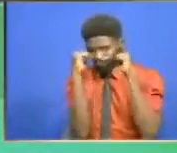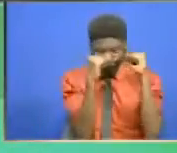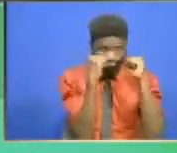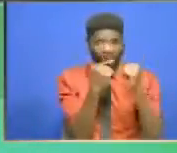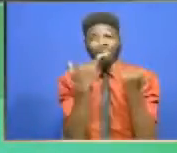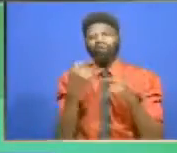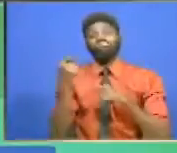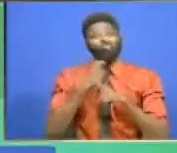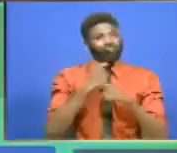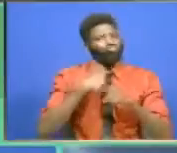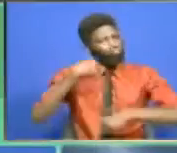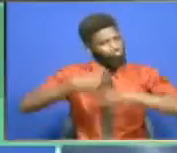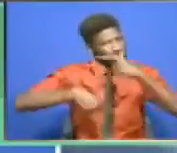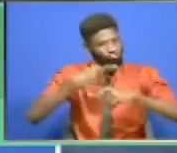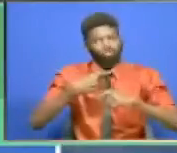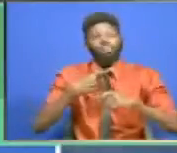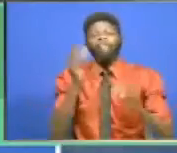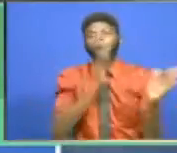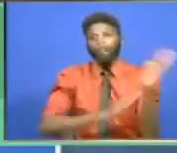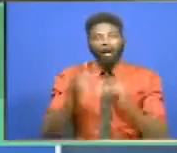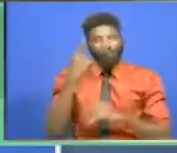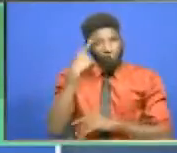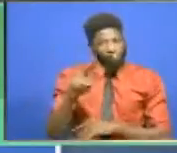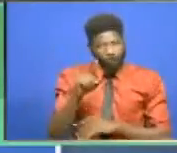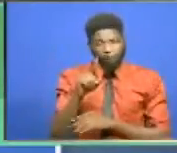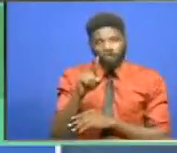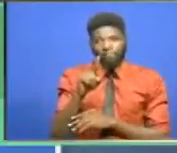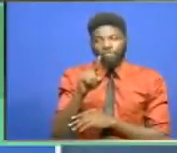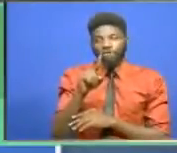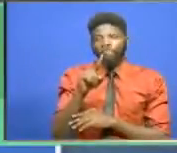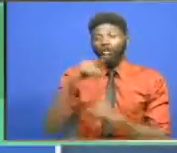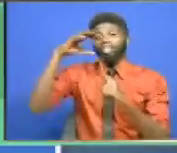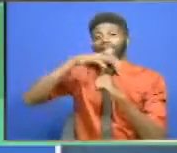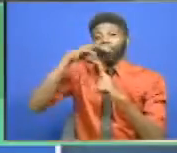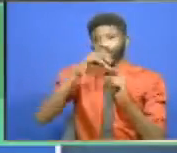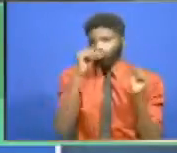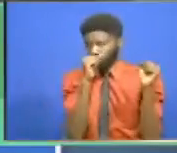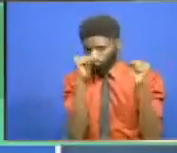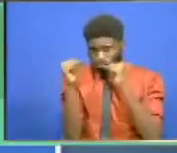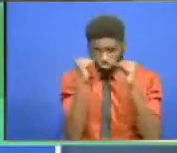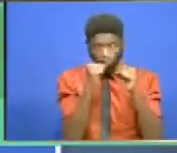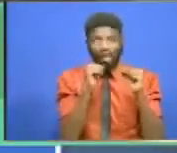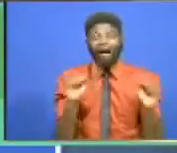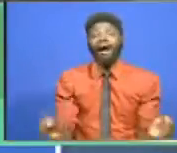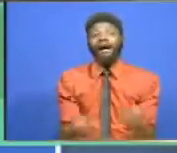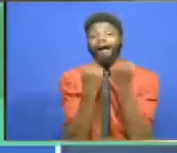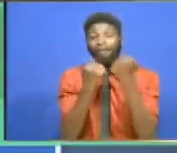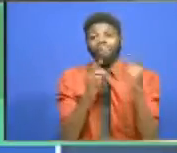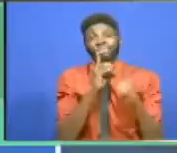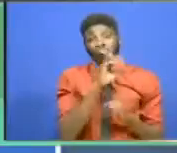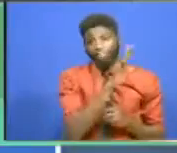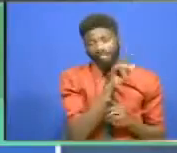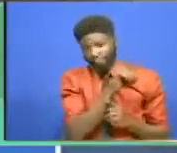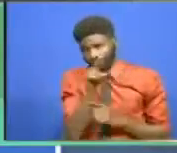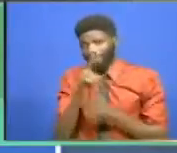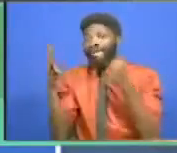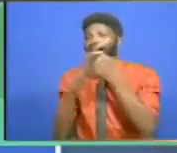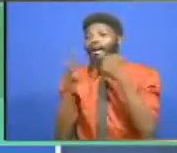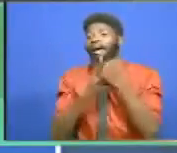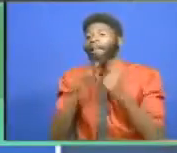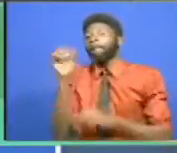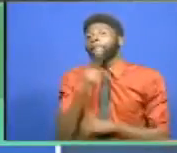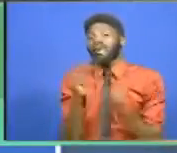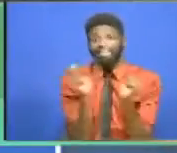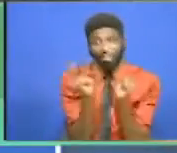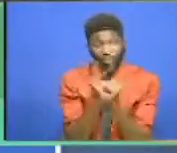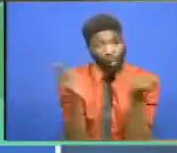yake kujiandaa kwa mashindano ya kimataifa ya mabingwa wa mabingwa yatakayoandaliwa kuanzia tarehe 5 hadi 9 mwezi Disemba